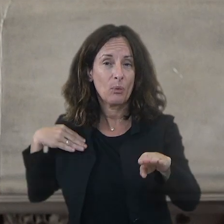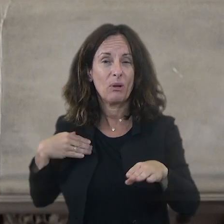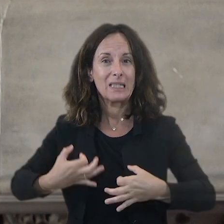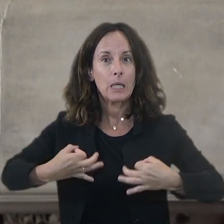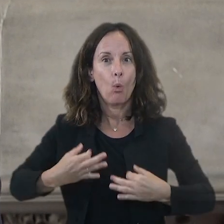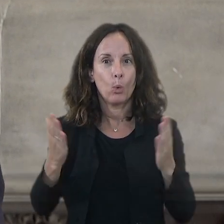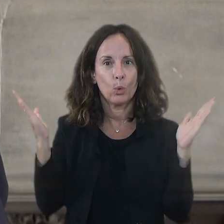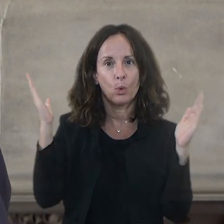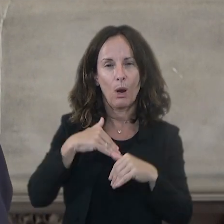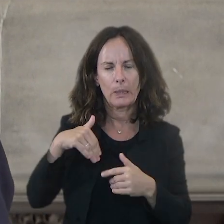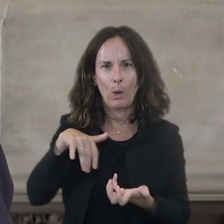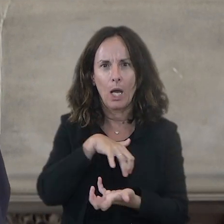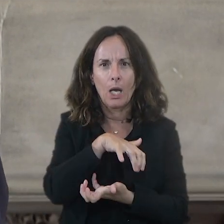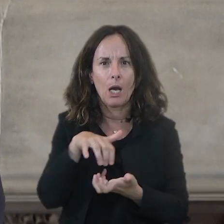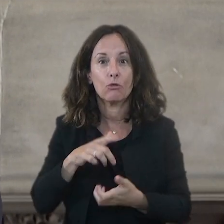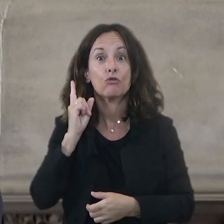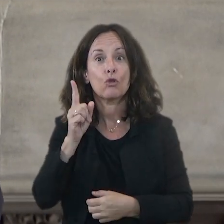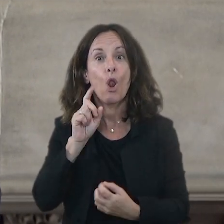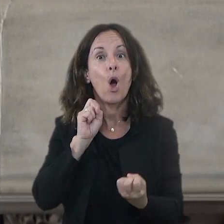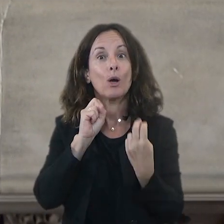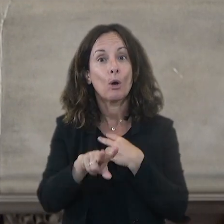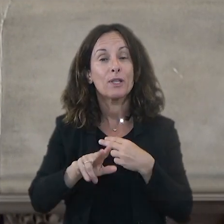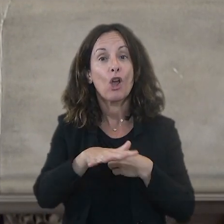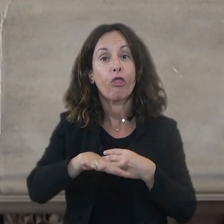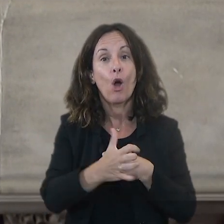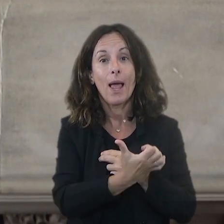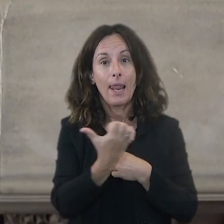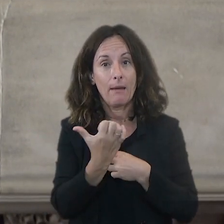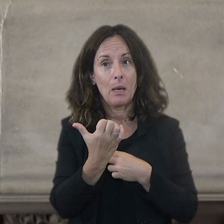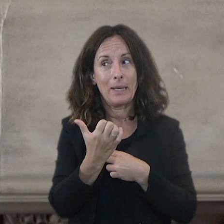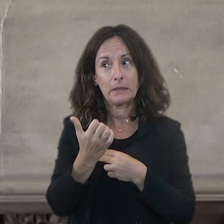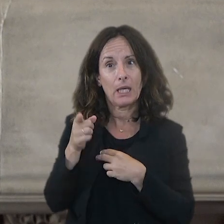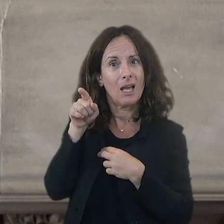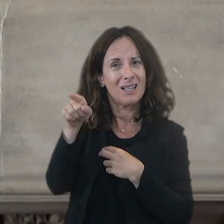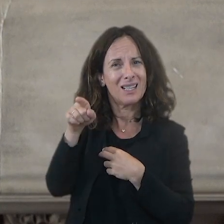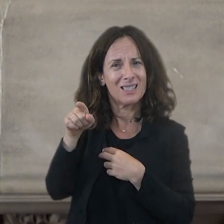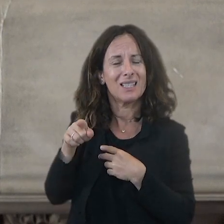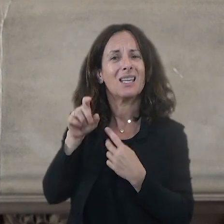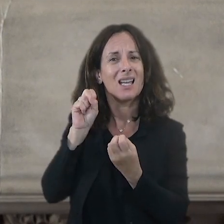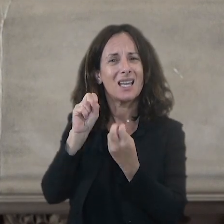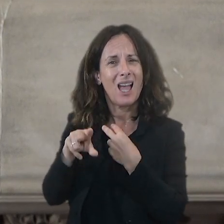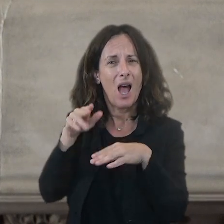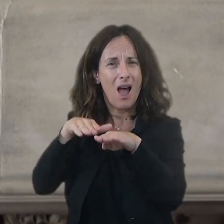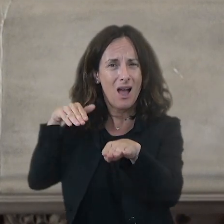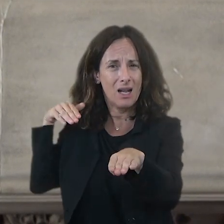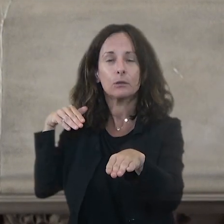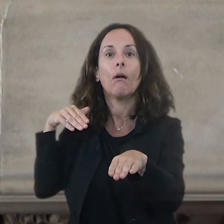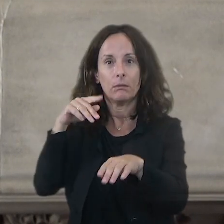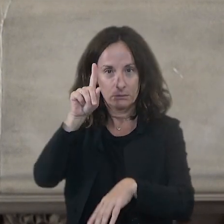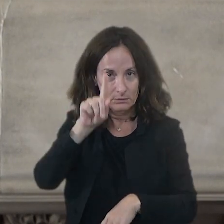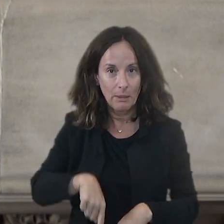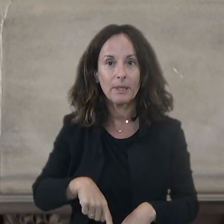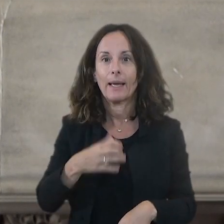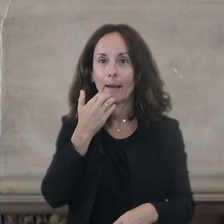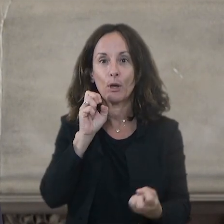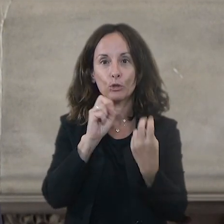retencions, més inseguretat i que hi ha un caos no únicament a l'autopista de Llevant, que és, sinó també a les altres entrades